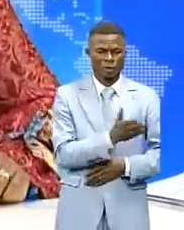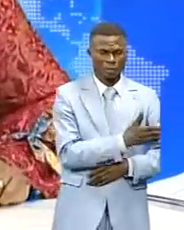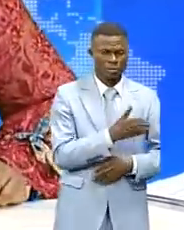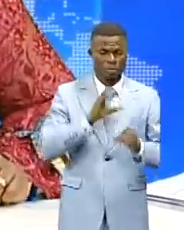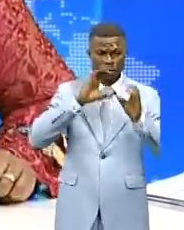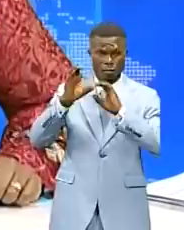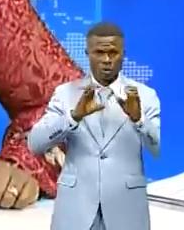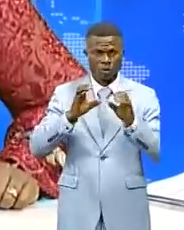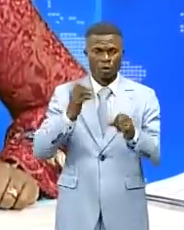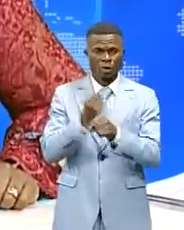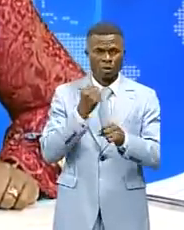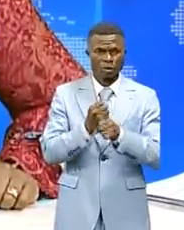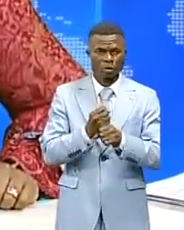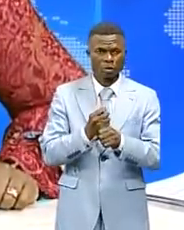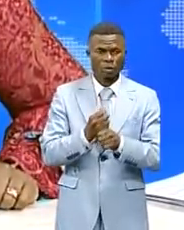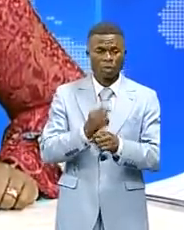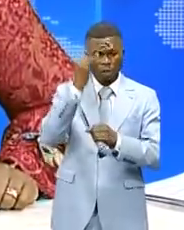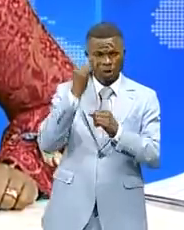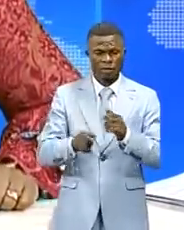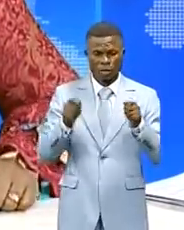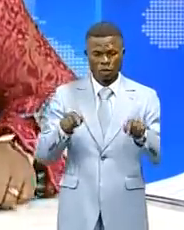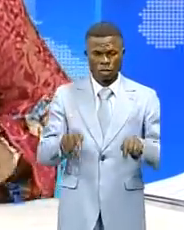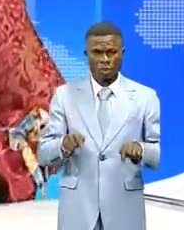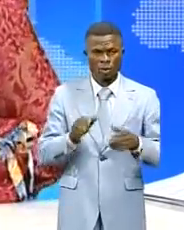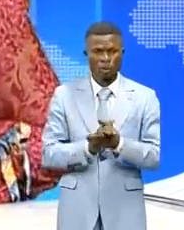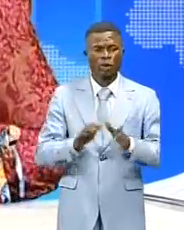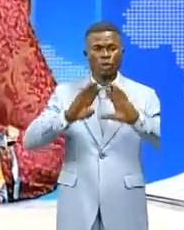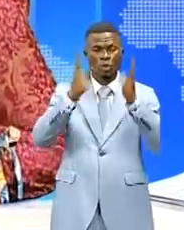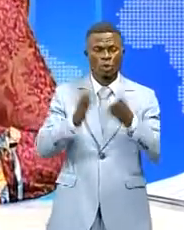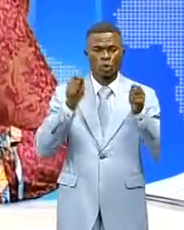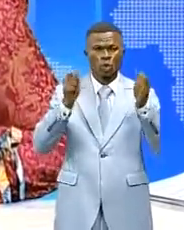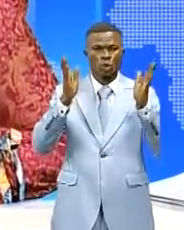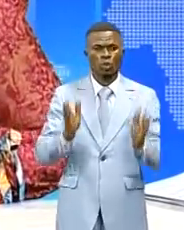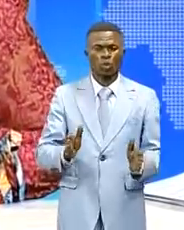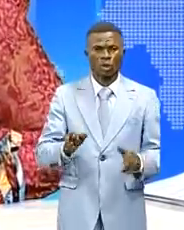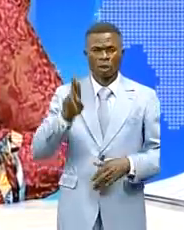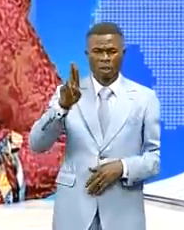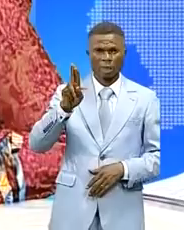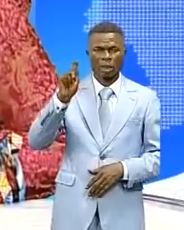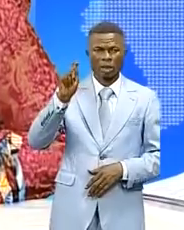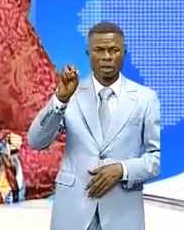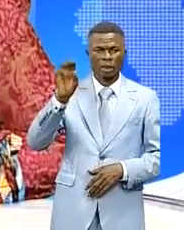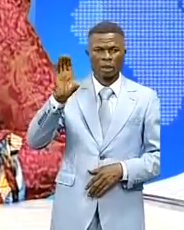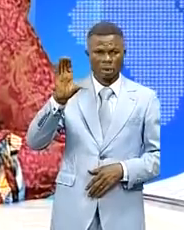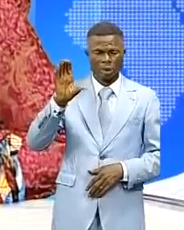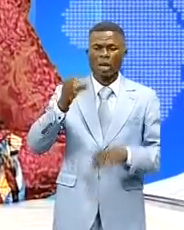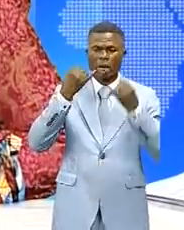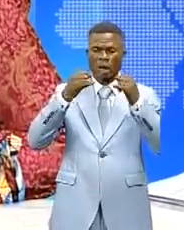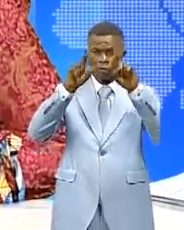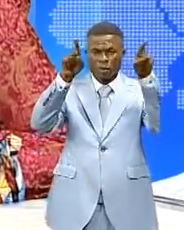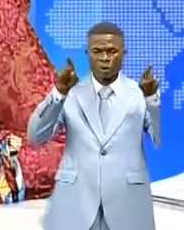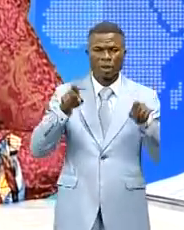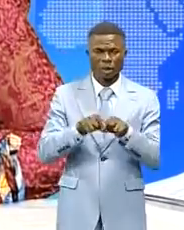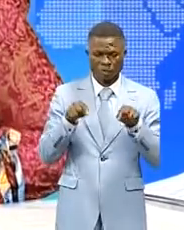communiqué de service pour clore complètement ce journal tous les jours la liste de la direction de l'information télévisée de la